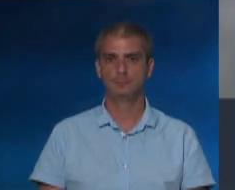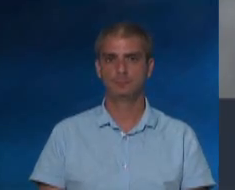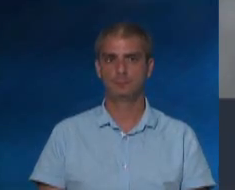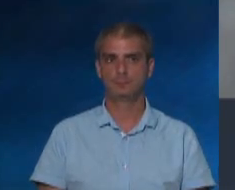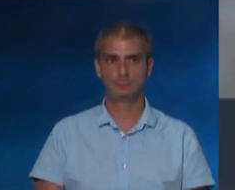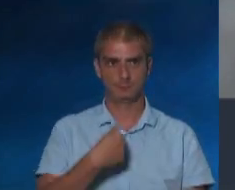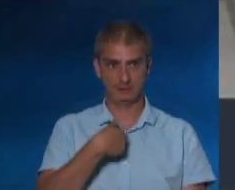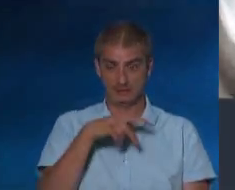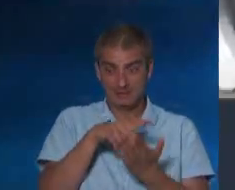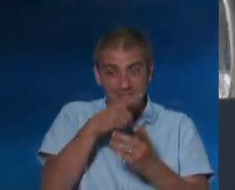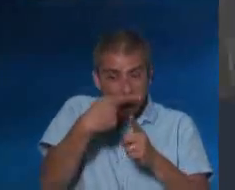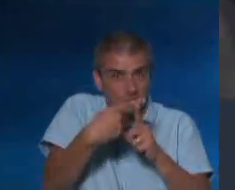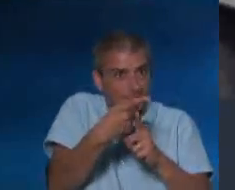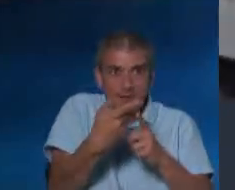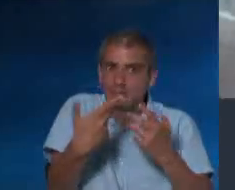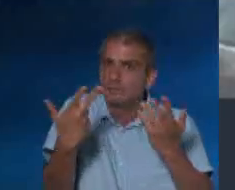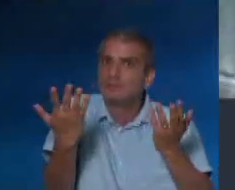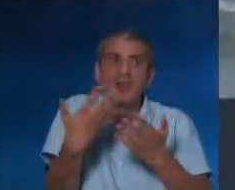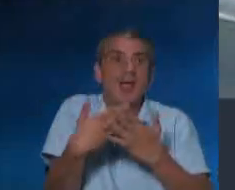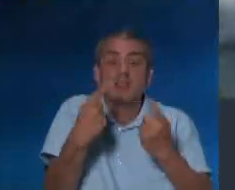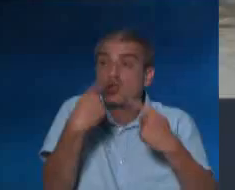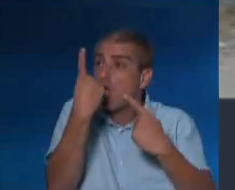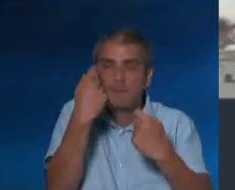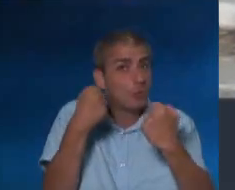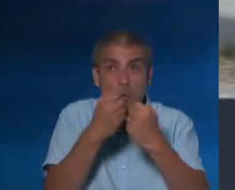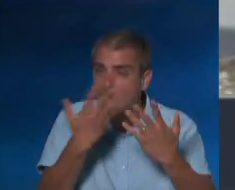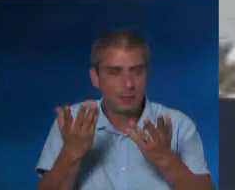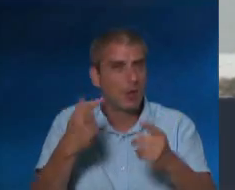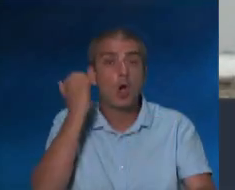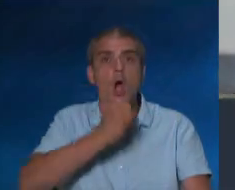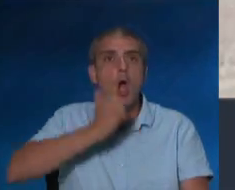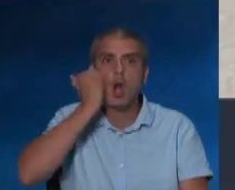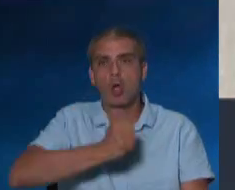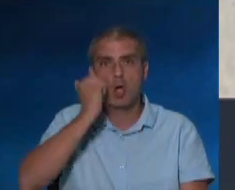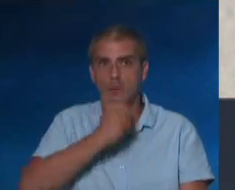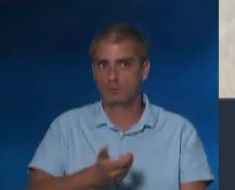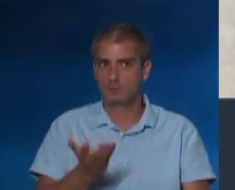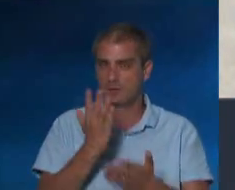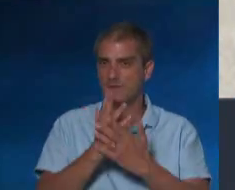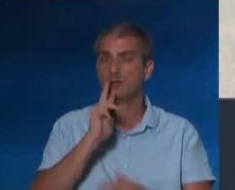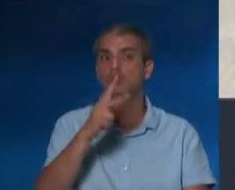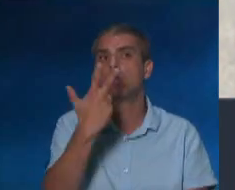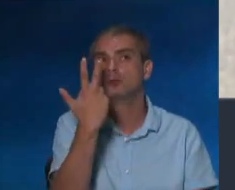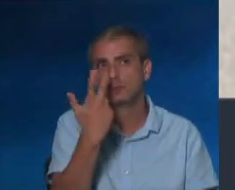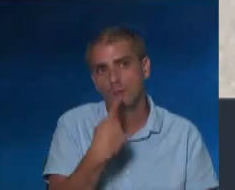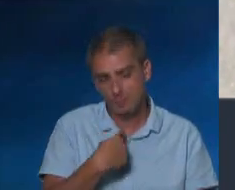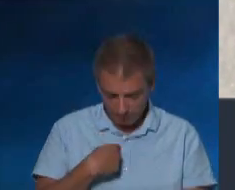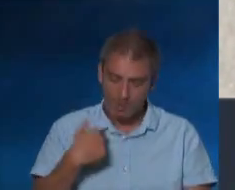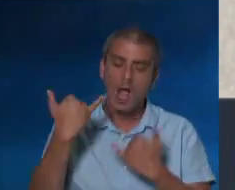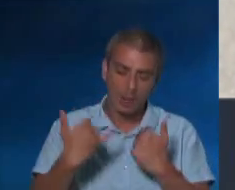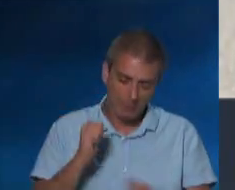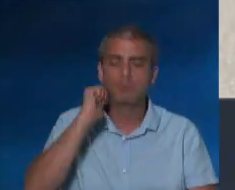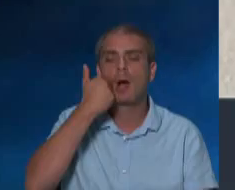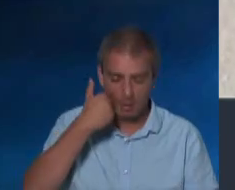يعني بتصومت ازوت اون ان ان يوم عبر بليتونا كفر 3 سنين هم عمرهم اليوم